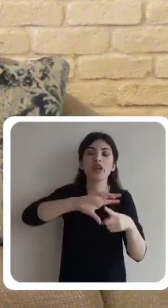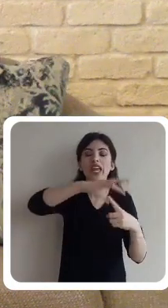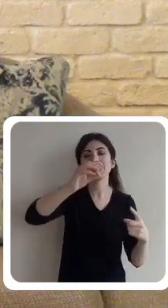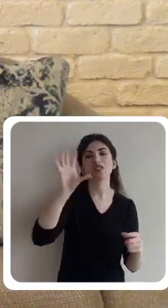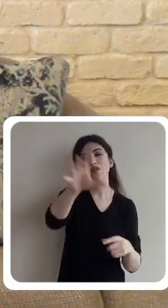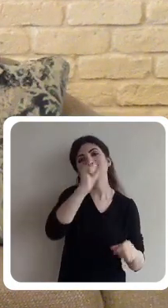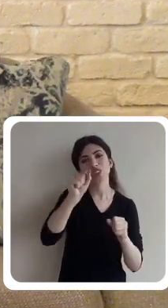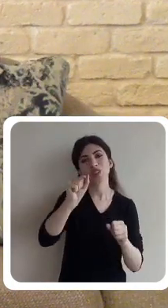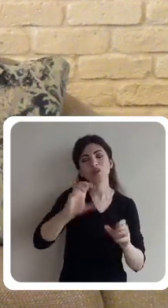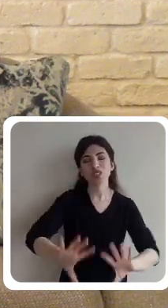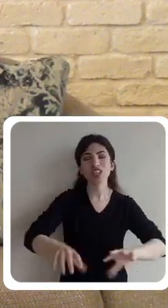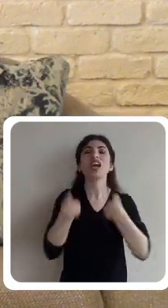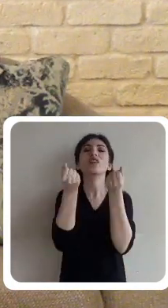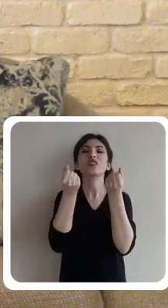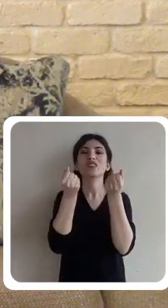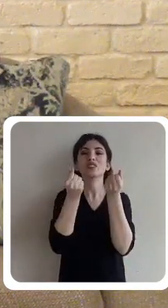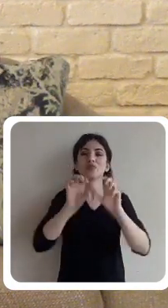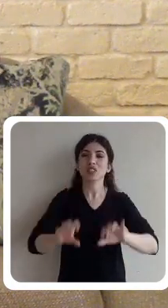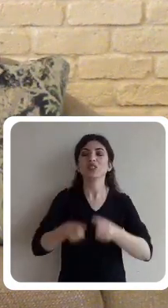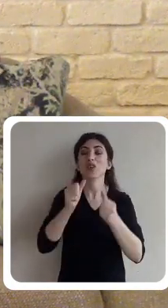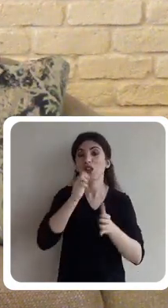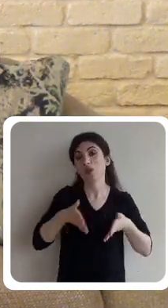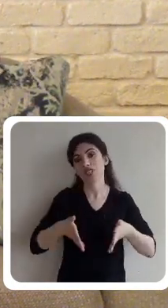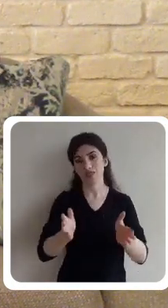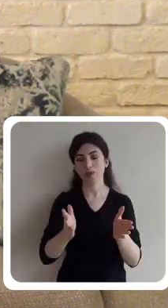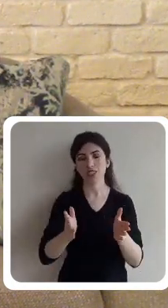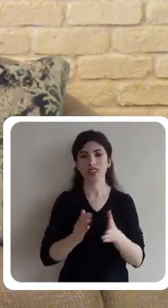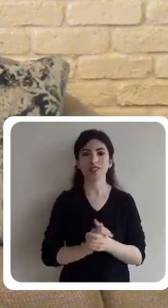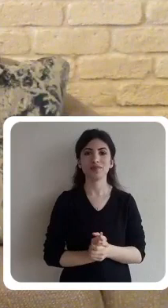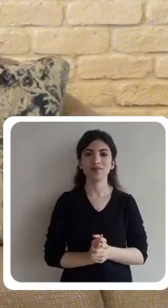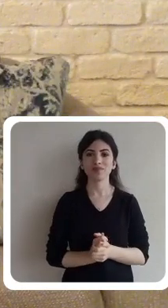Ve çırpıya tutunmuş. Kurtulmuş. Kurtulmuş ırmaktan.